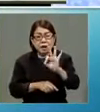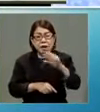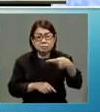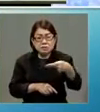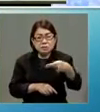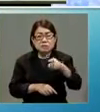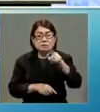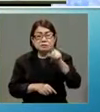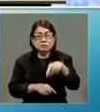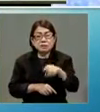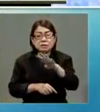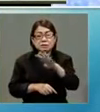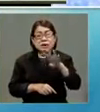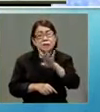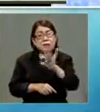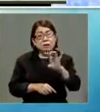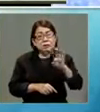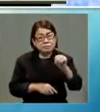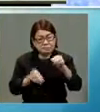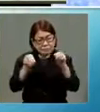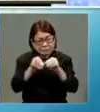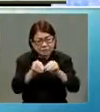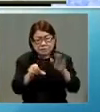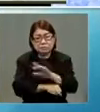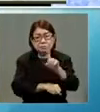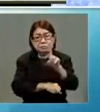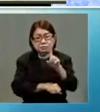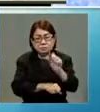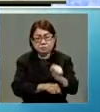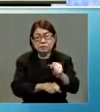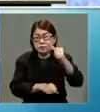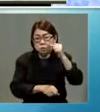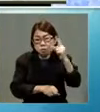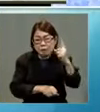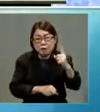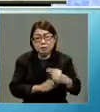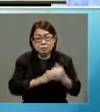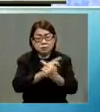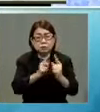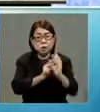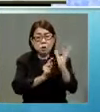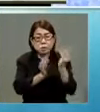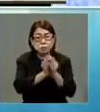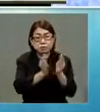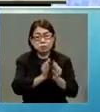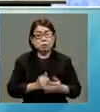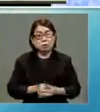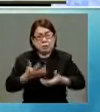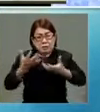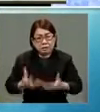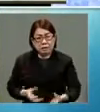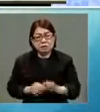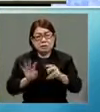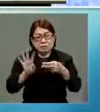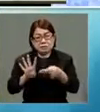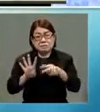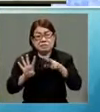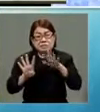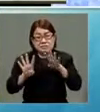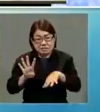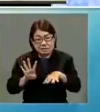91,840 นะครับเกือบแสนเลยนะครับที่ป่วยเพิ่มขึ้นในต่อวันตอนนี้รายที่อาการหนักอยู่ที่ 44,000 นะครับหายแ